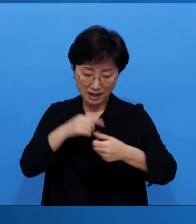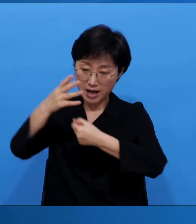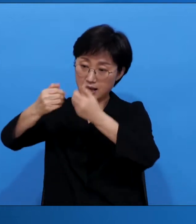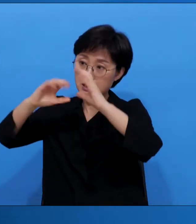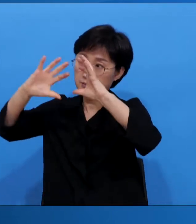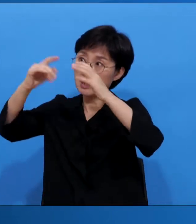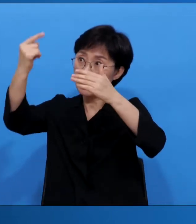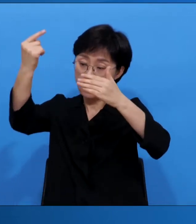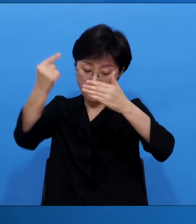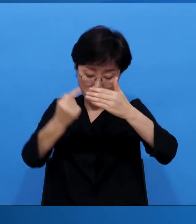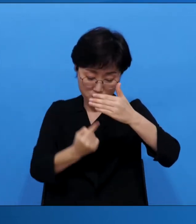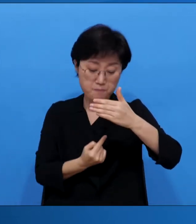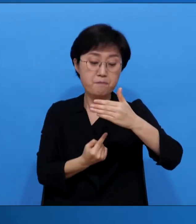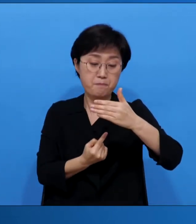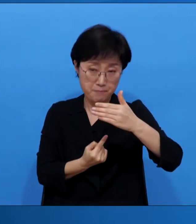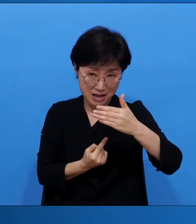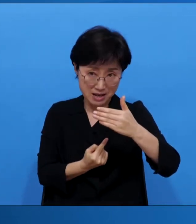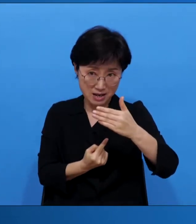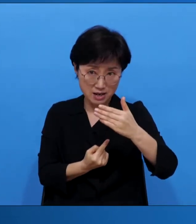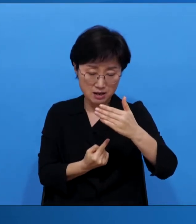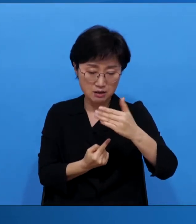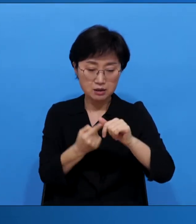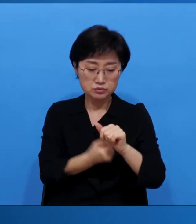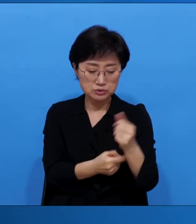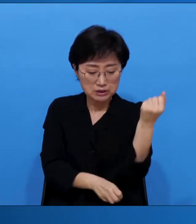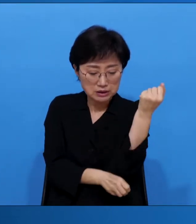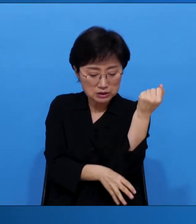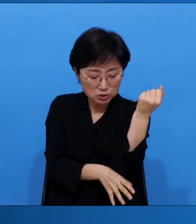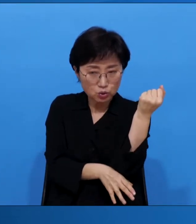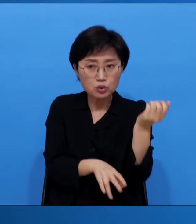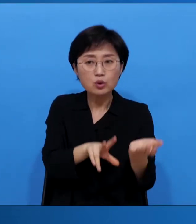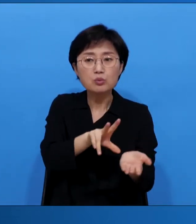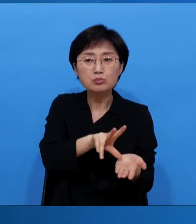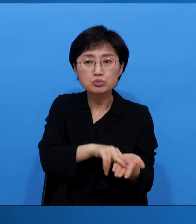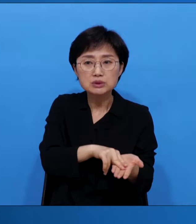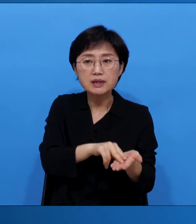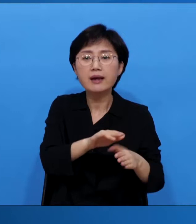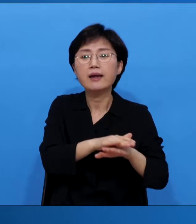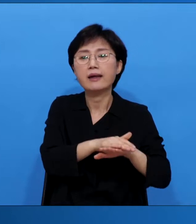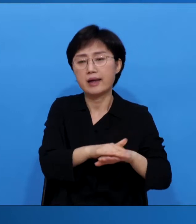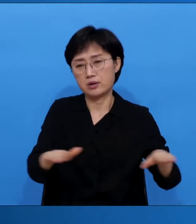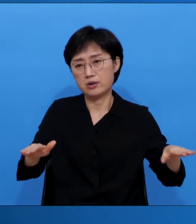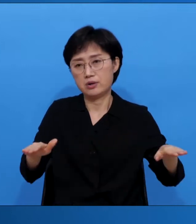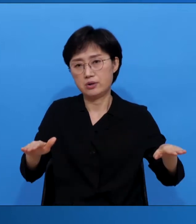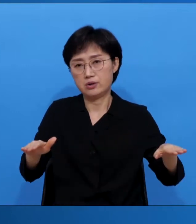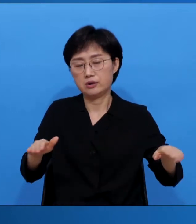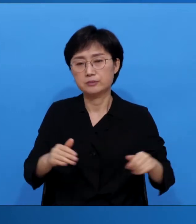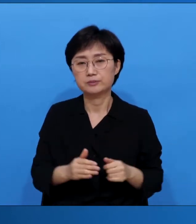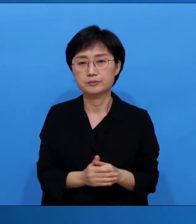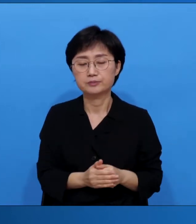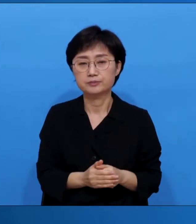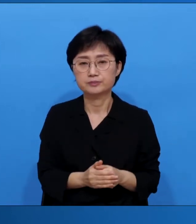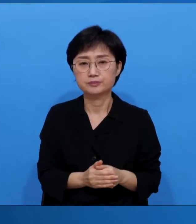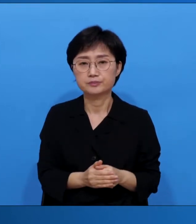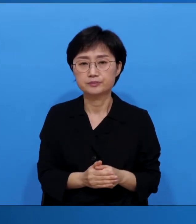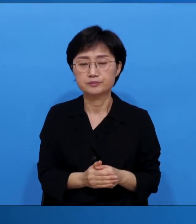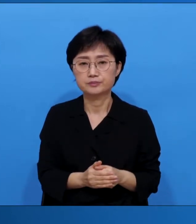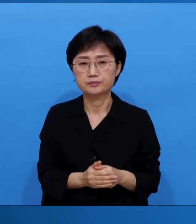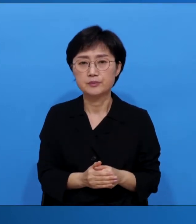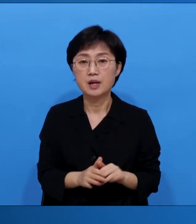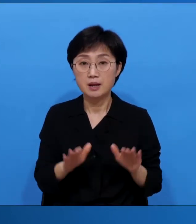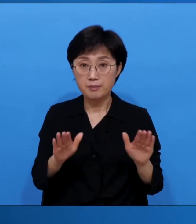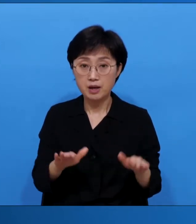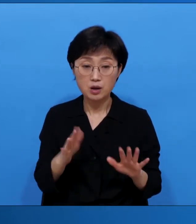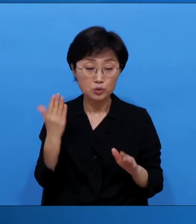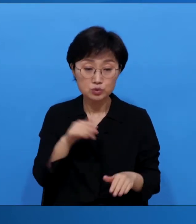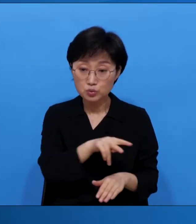comes upon us, healing takes place on a fundamental level. 전에 얘기했잖아요. I said this before. 너무 이런 영적으로 어려움 당한 사람